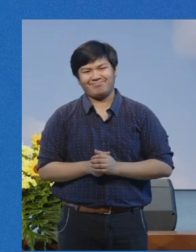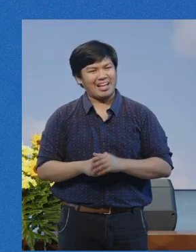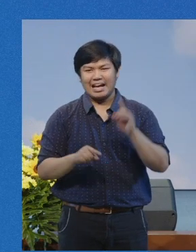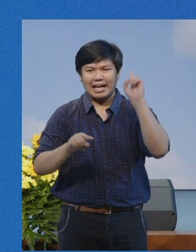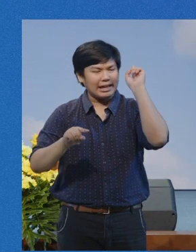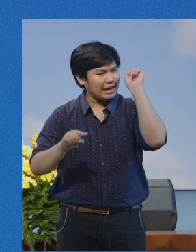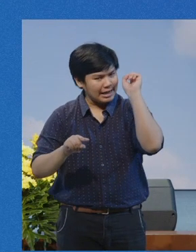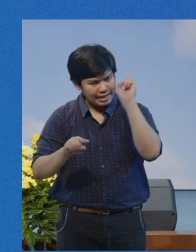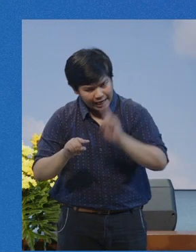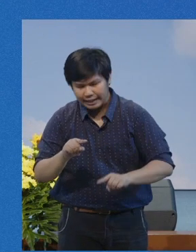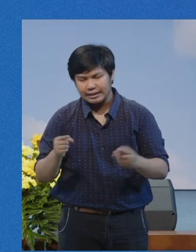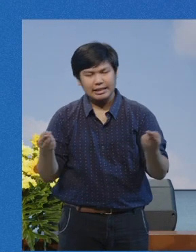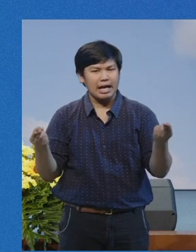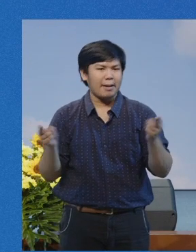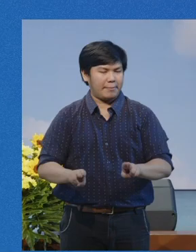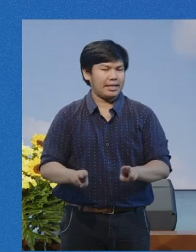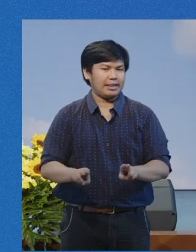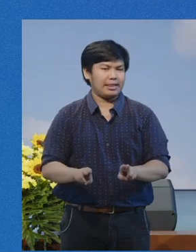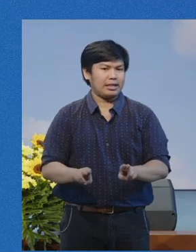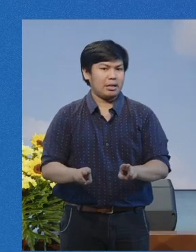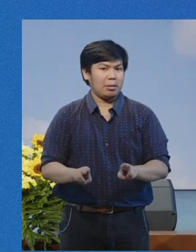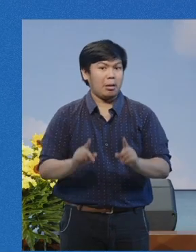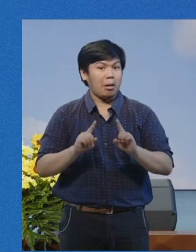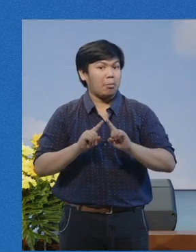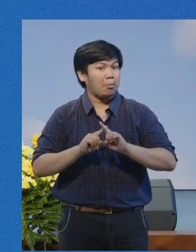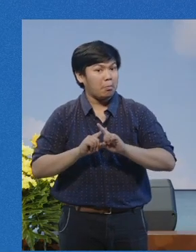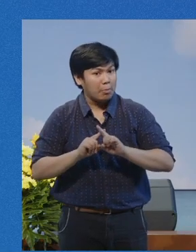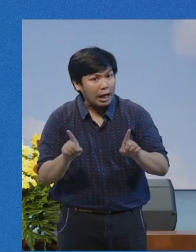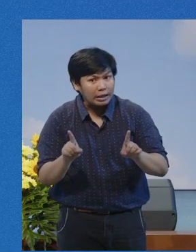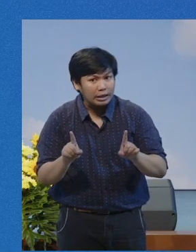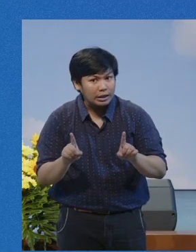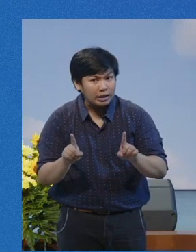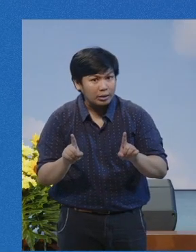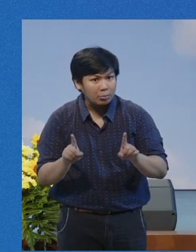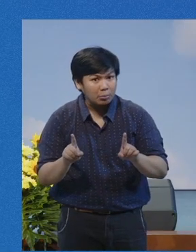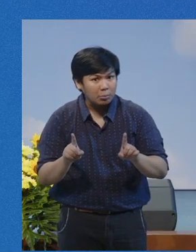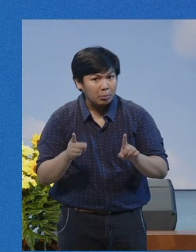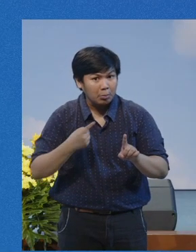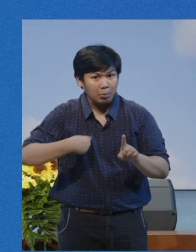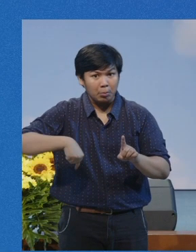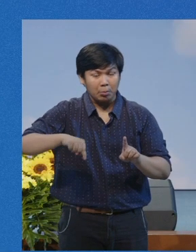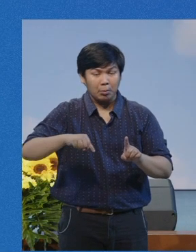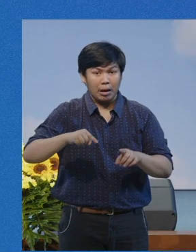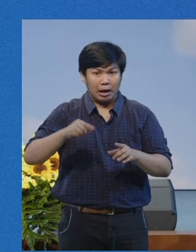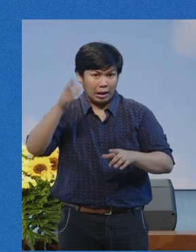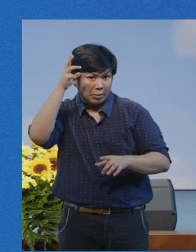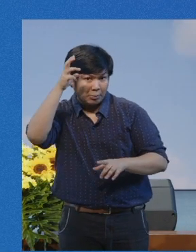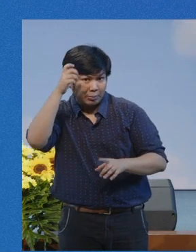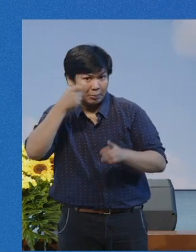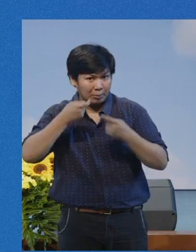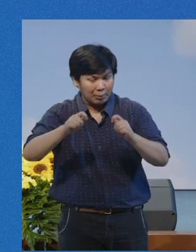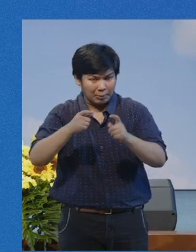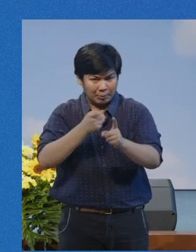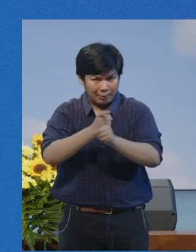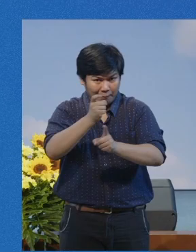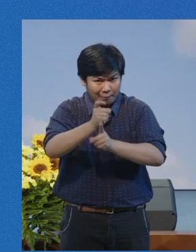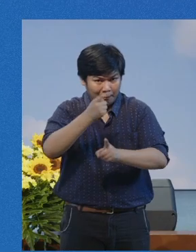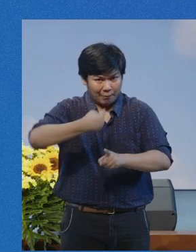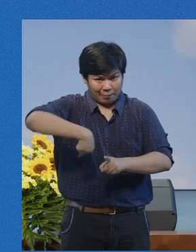spirit. Pero pwede ba tayong saktan physically?